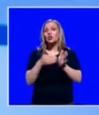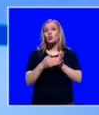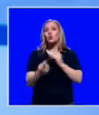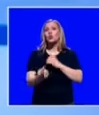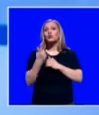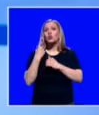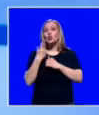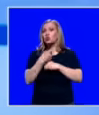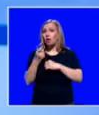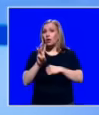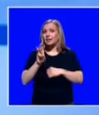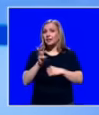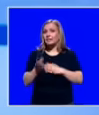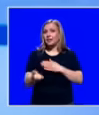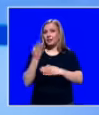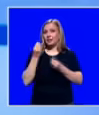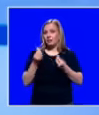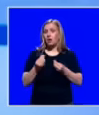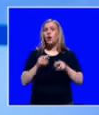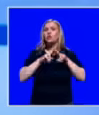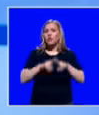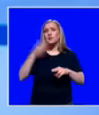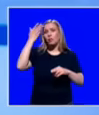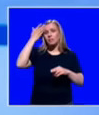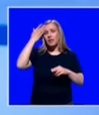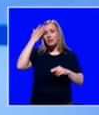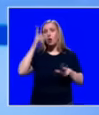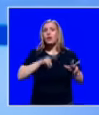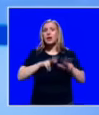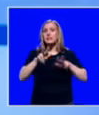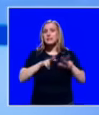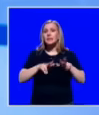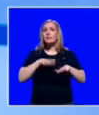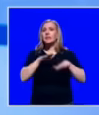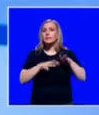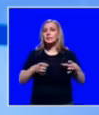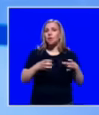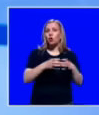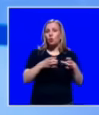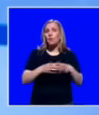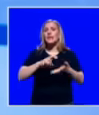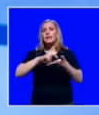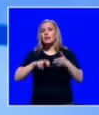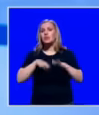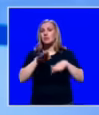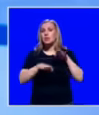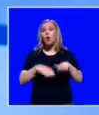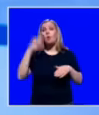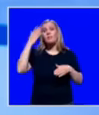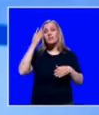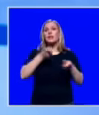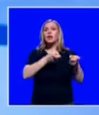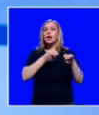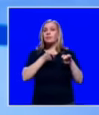остават обвиненията за ръководство на организирана престъпна група с цел изнудване, пране на пари, данъчни престъпления, обвинения за поръчителство на убийства и